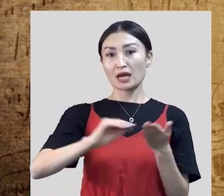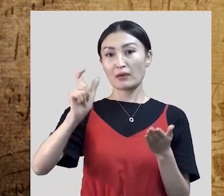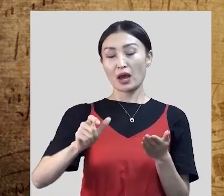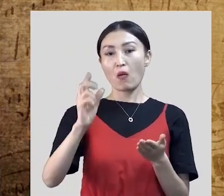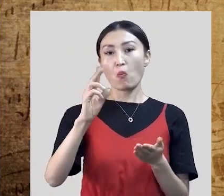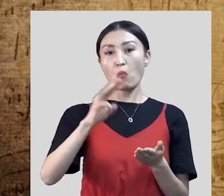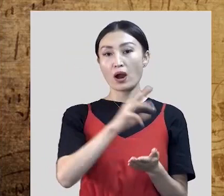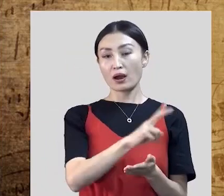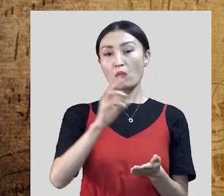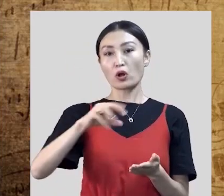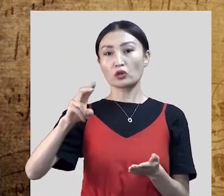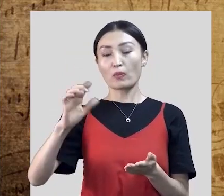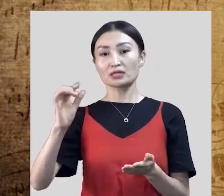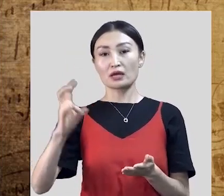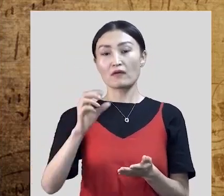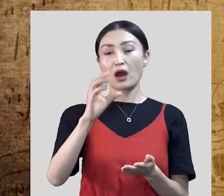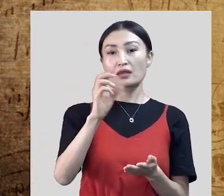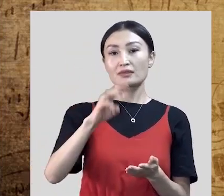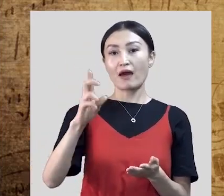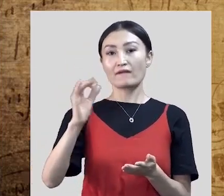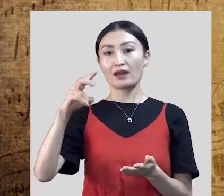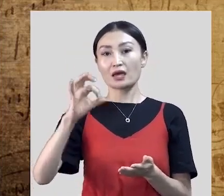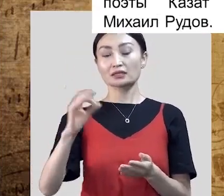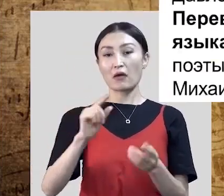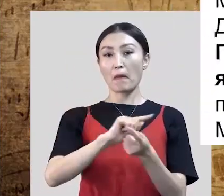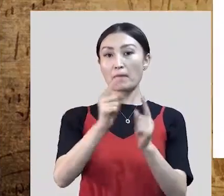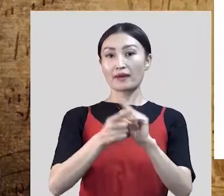Халы Молдабасанов и Насыр Давлесов. Перевели с